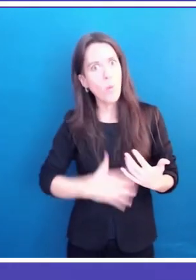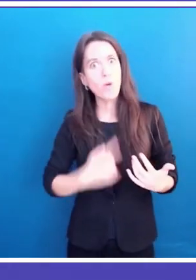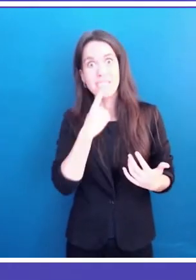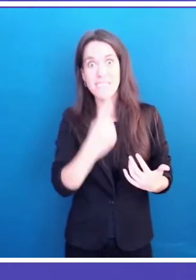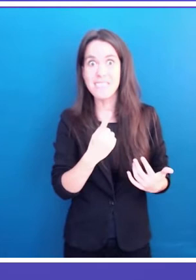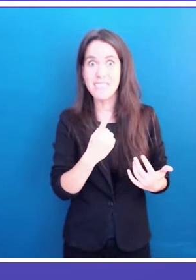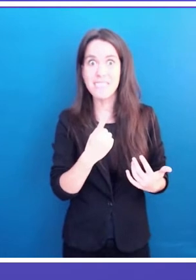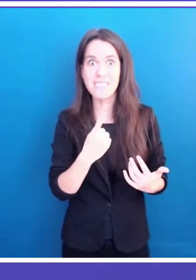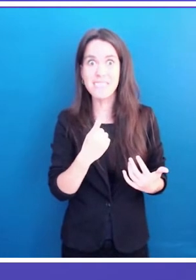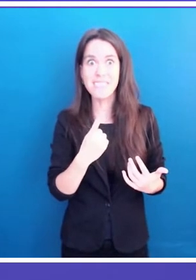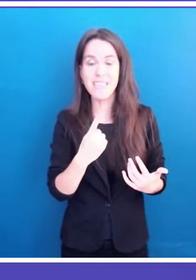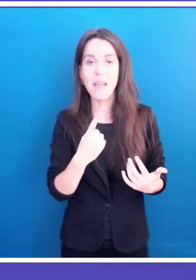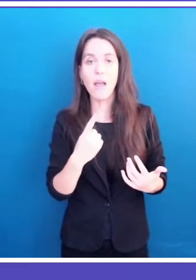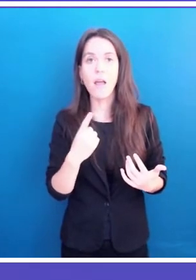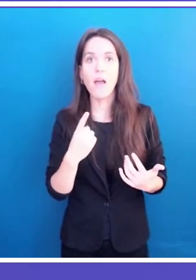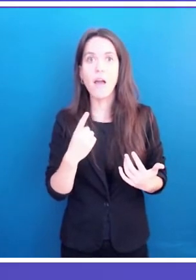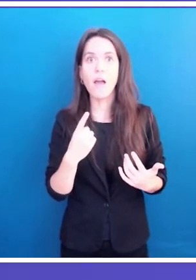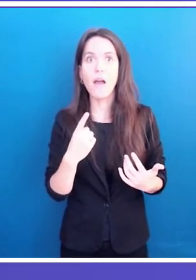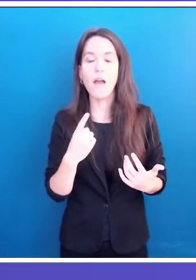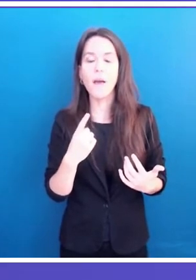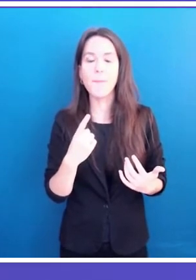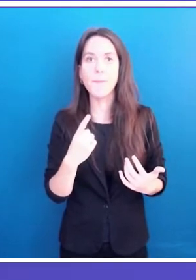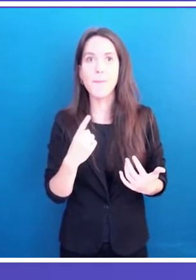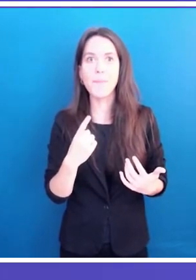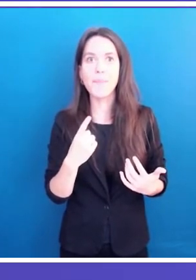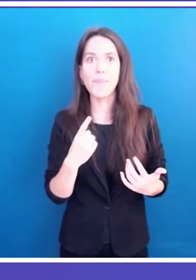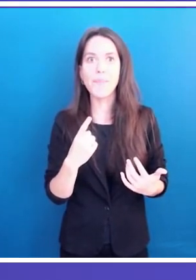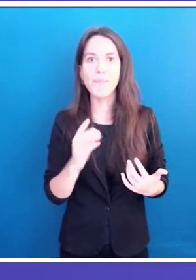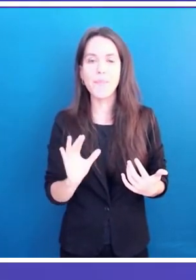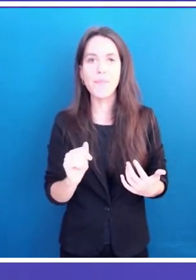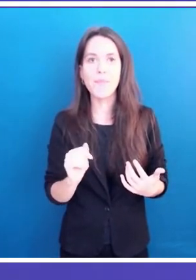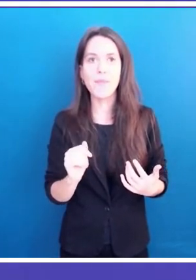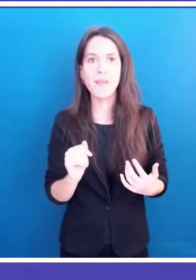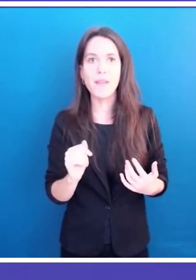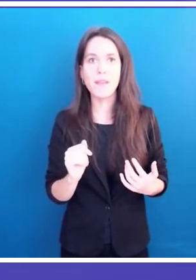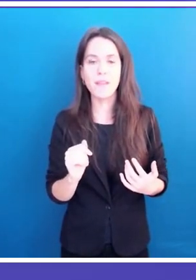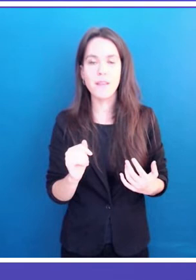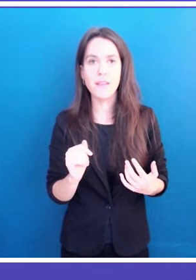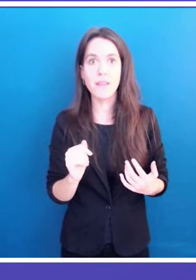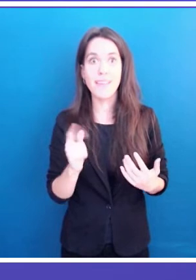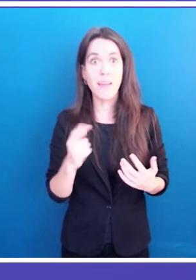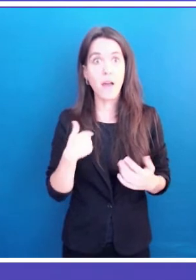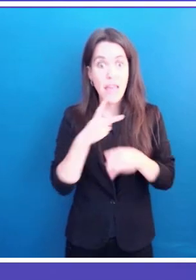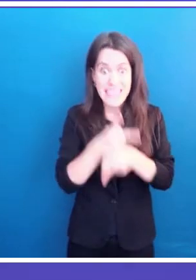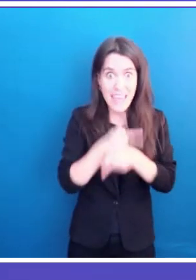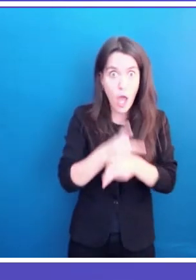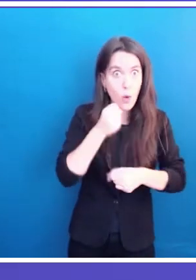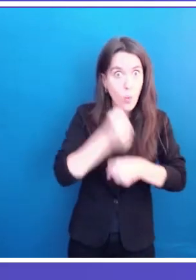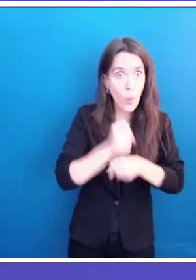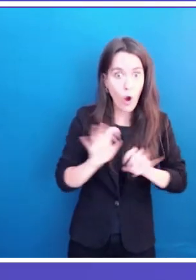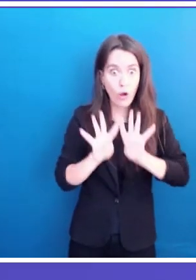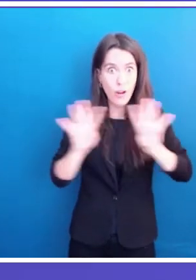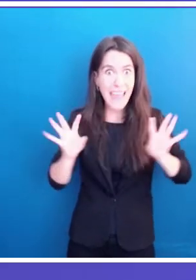إن اقتصاد الرعاية الصحية هو أيضا يجب أن يكون في جوهر السياسة التي لابد من تطويرها في